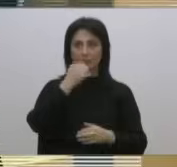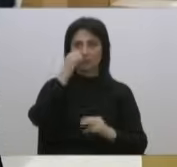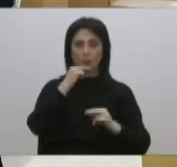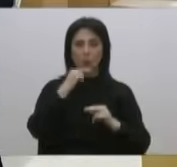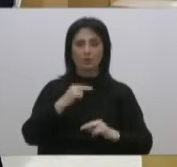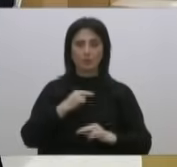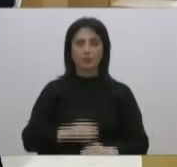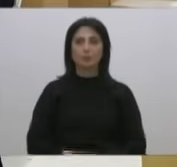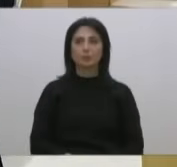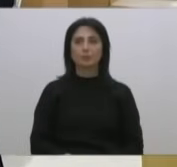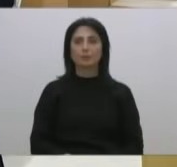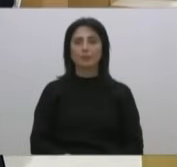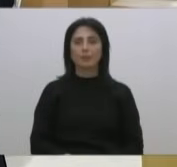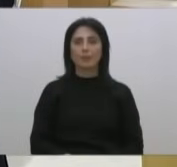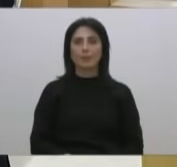მადლობა ყურადღებისთვის.